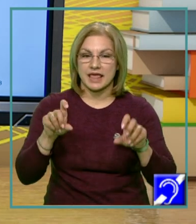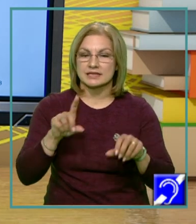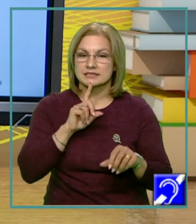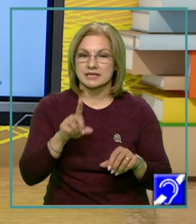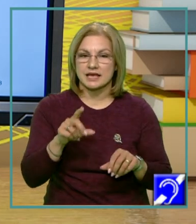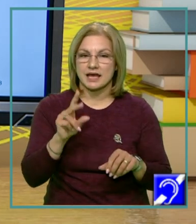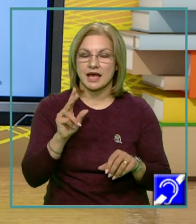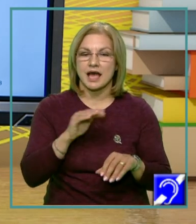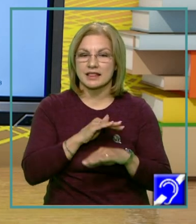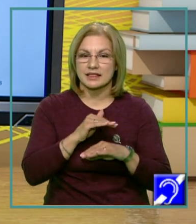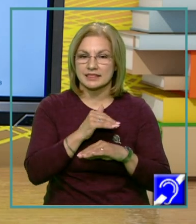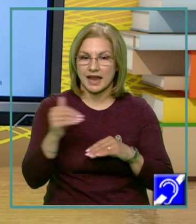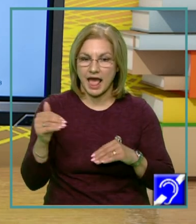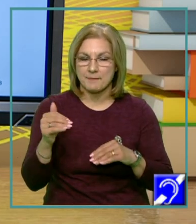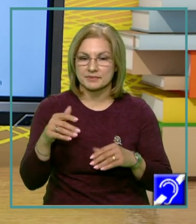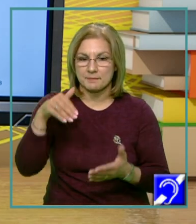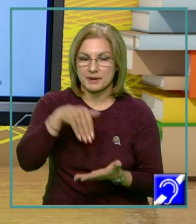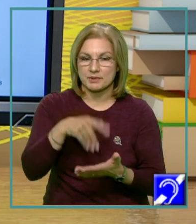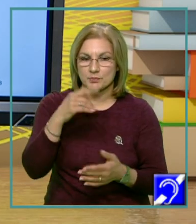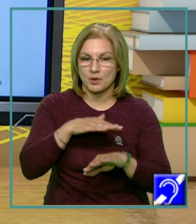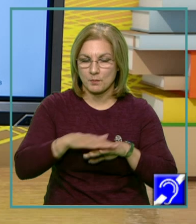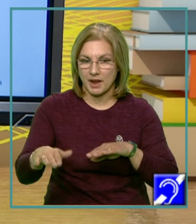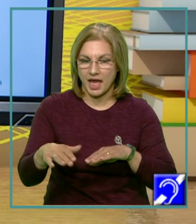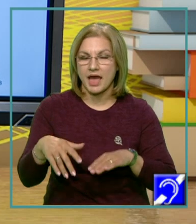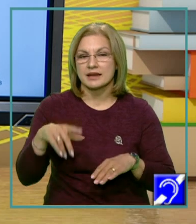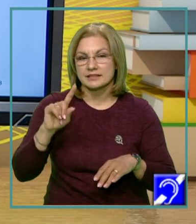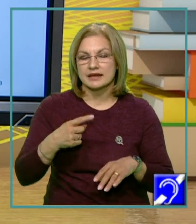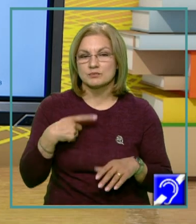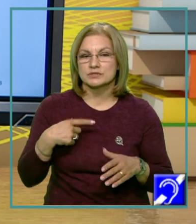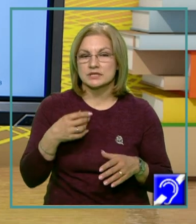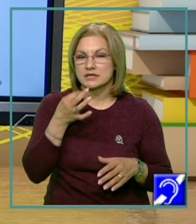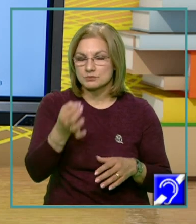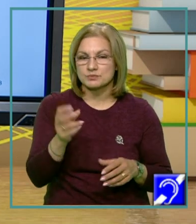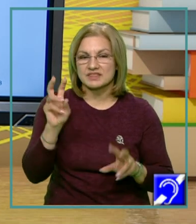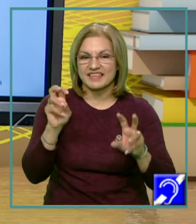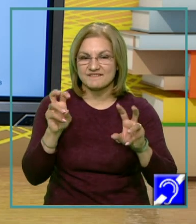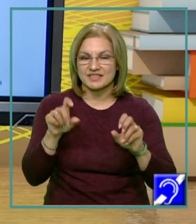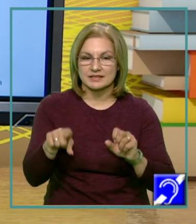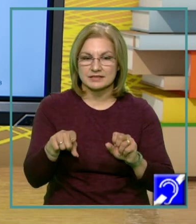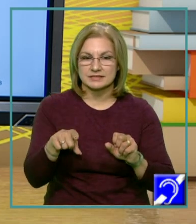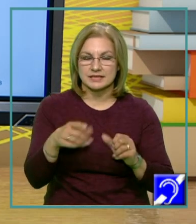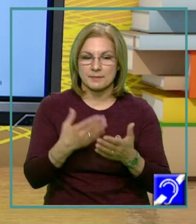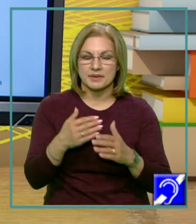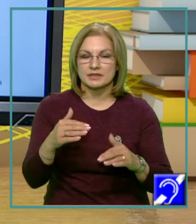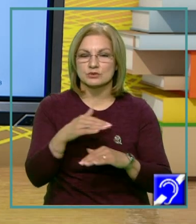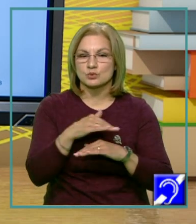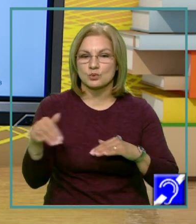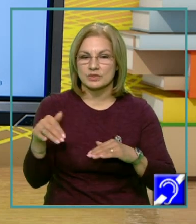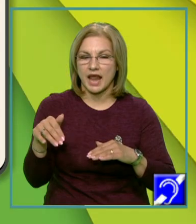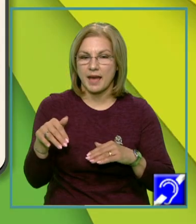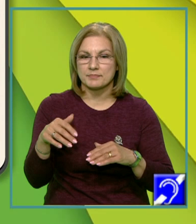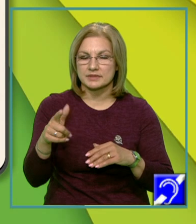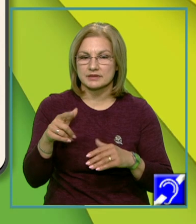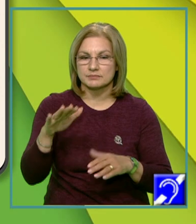dreaptă perpendiculară pe un plan trebuie să dăm definiția dreptei perpendiculare pe planșa și